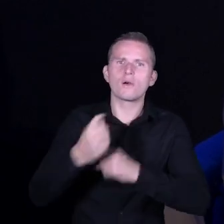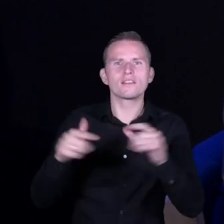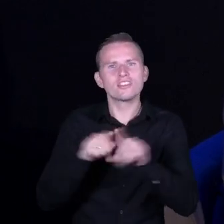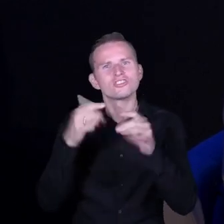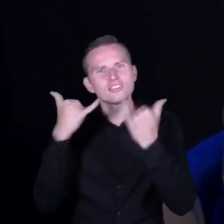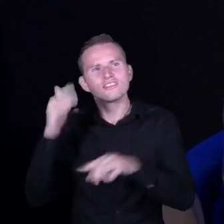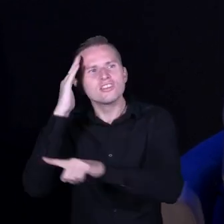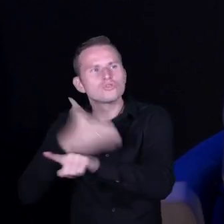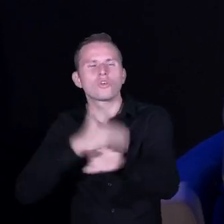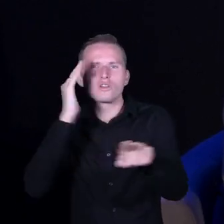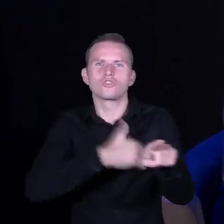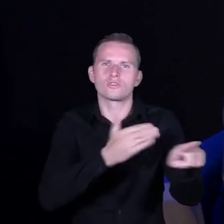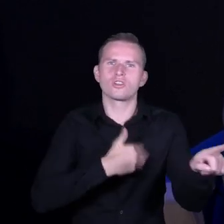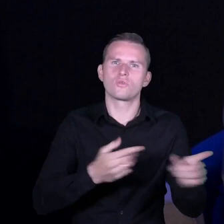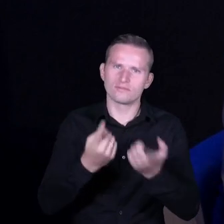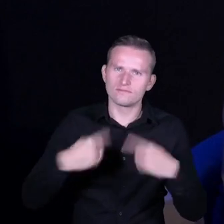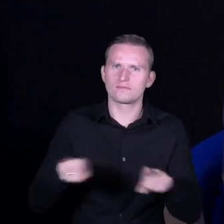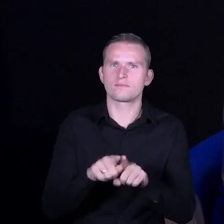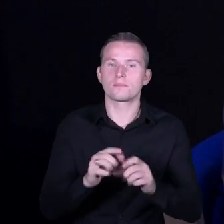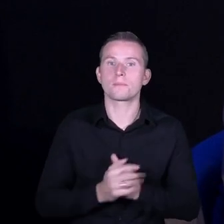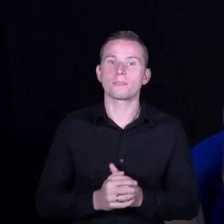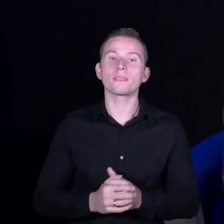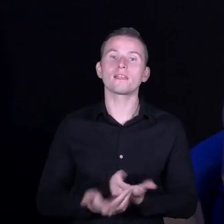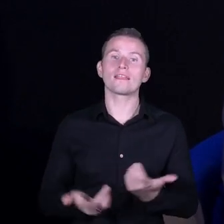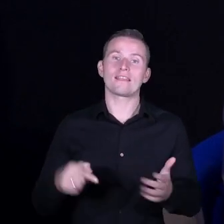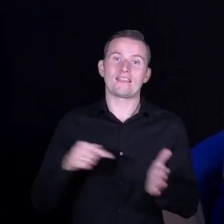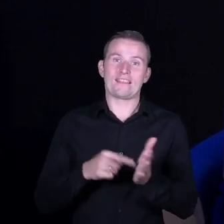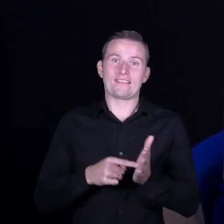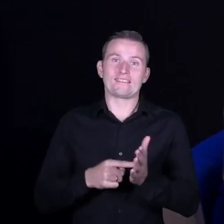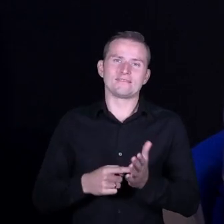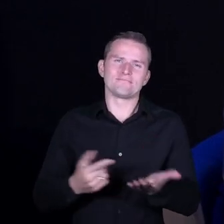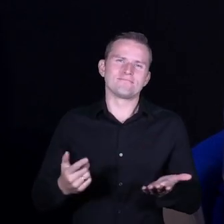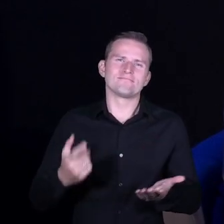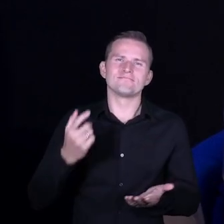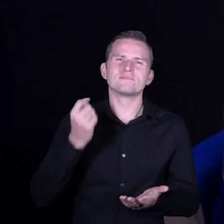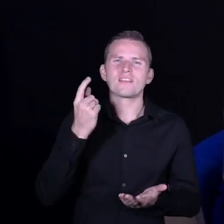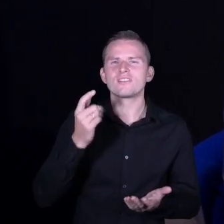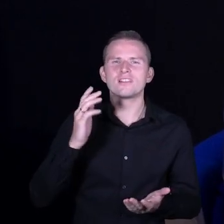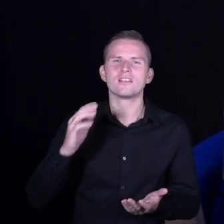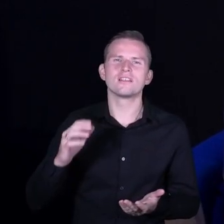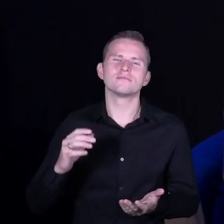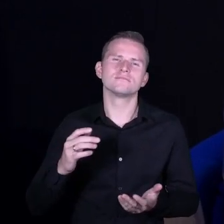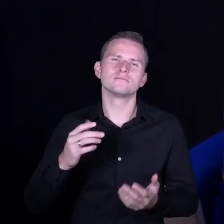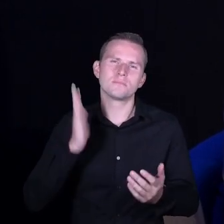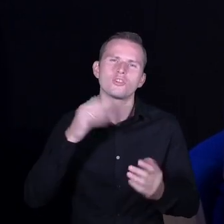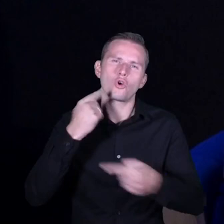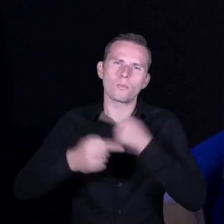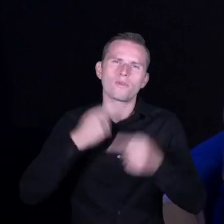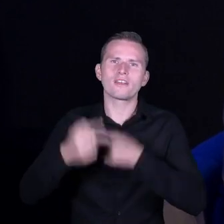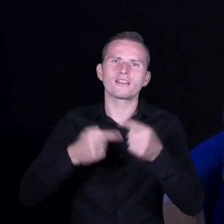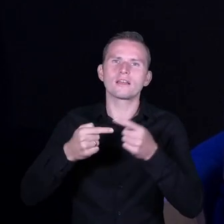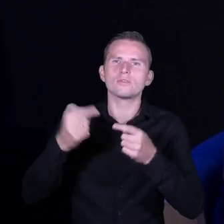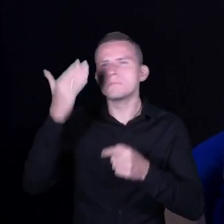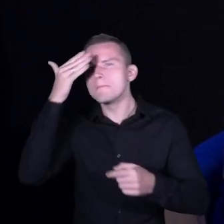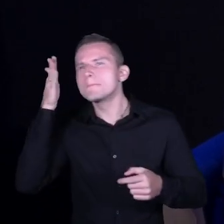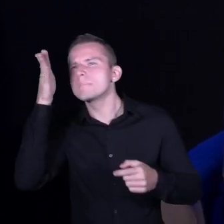I ten panel zakończy się też moją prezentacją z takiej perspektywy systemowej, ale zanim o tej perspektywie systemowej, to zależało nam na